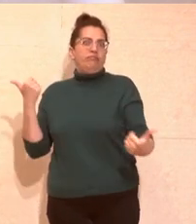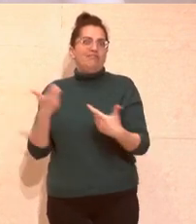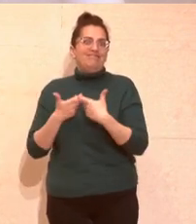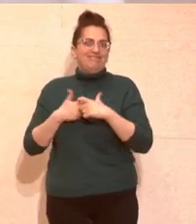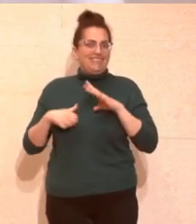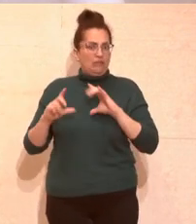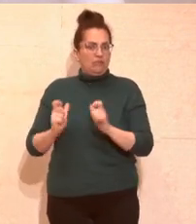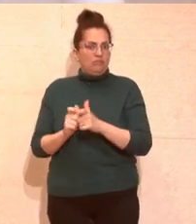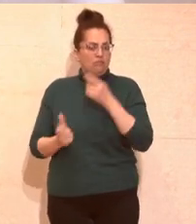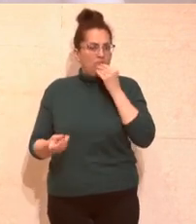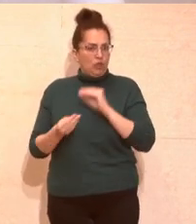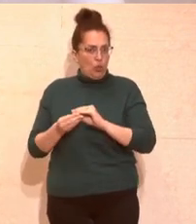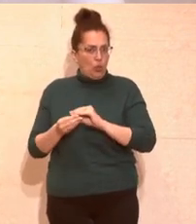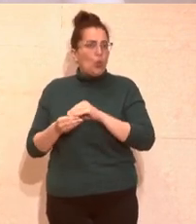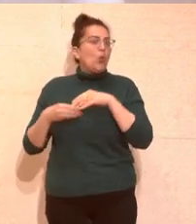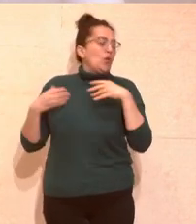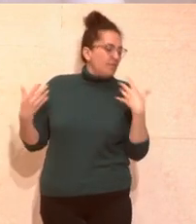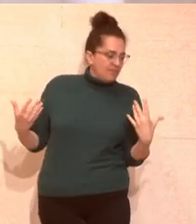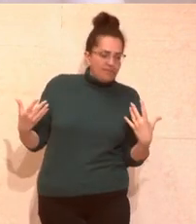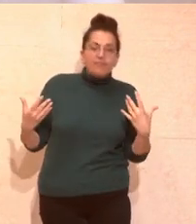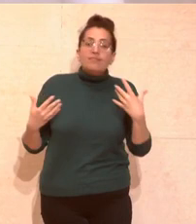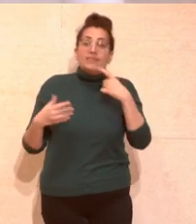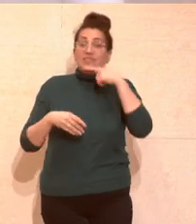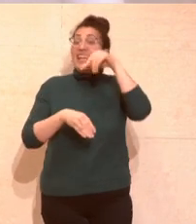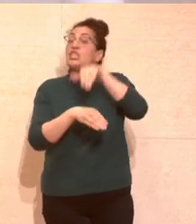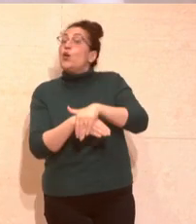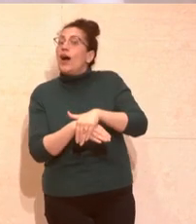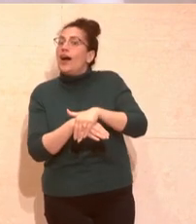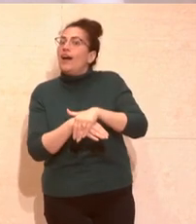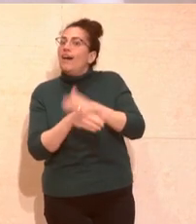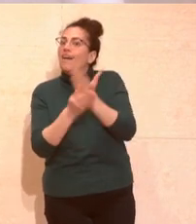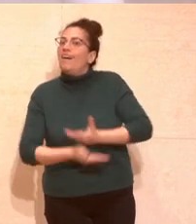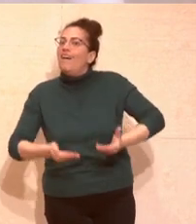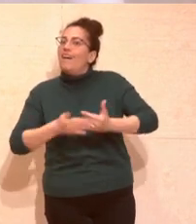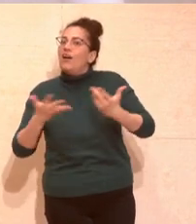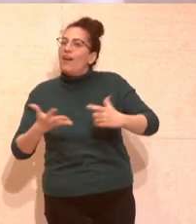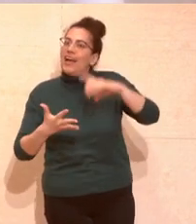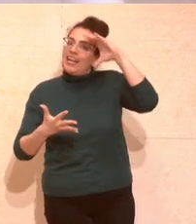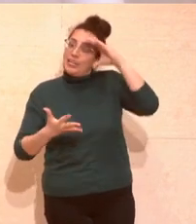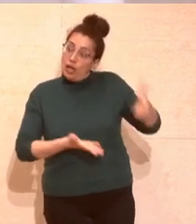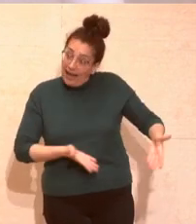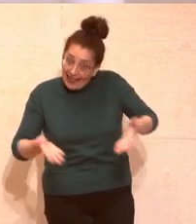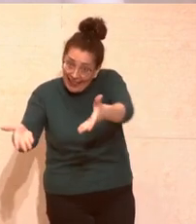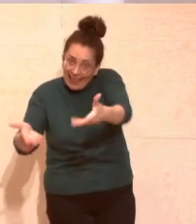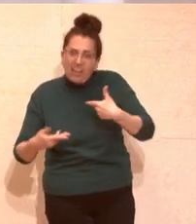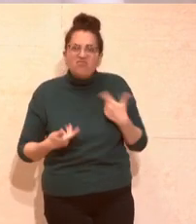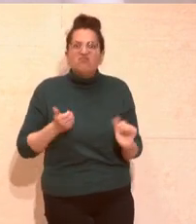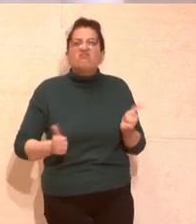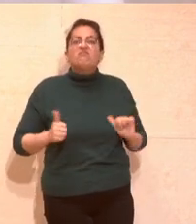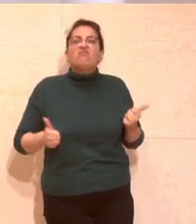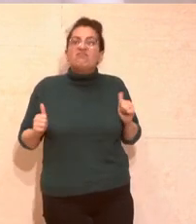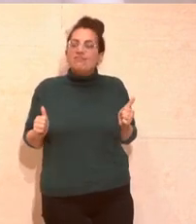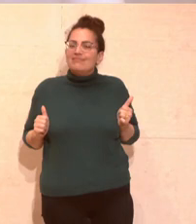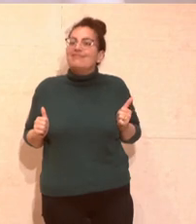du coup, le soir, ça s'ajoute au reste, c'est-à-dire avoir du mal à aller se coucher. Il y a une résistance au coucher qui est plus importante, en